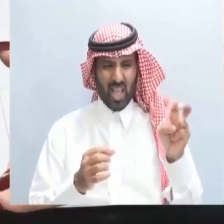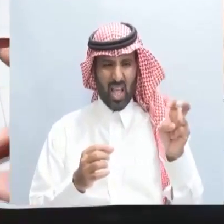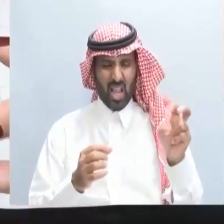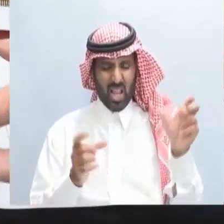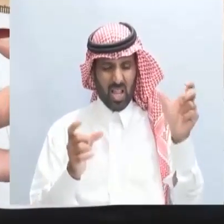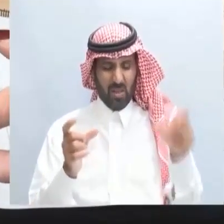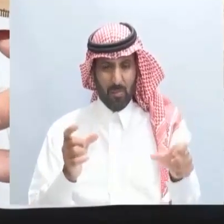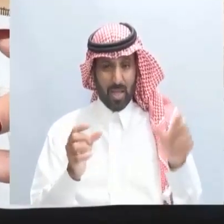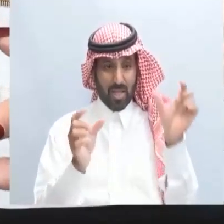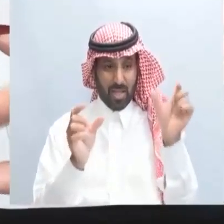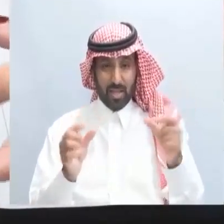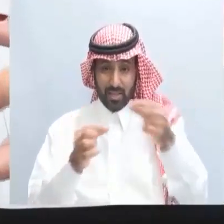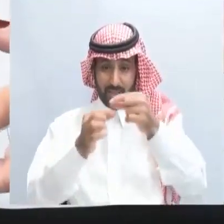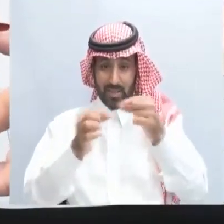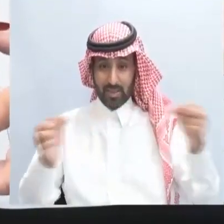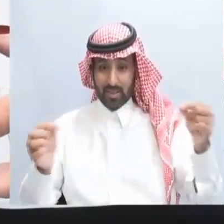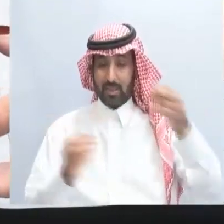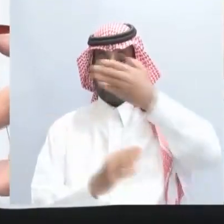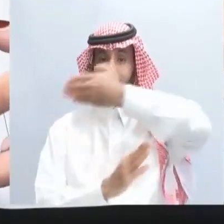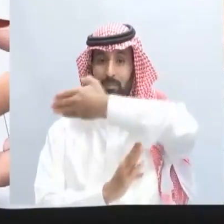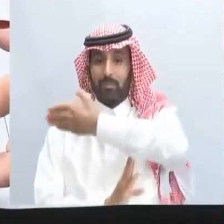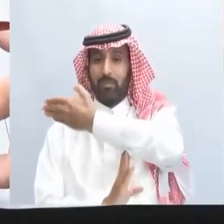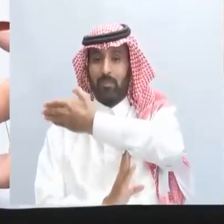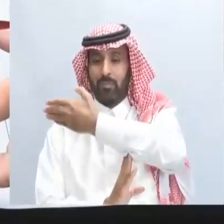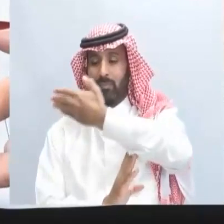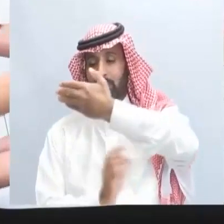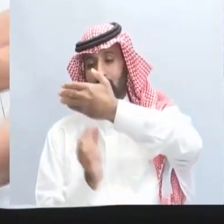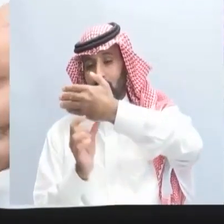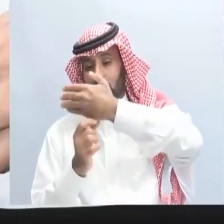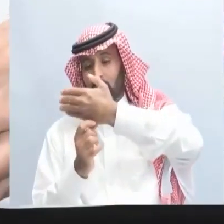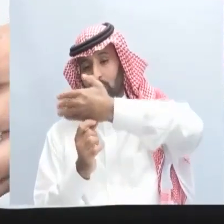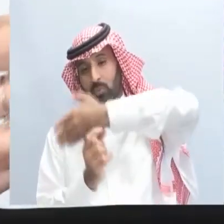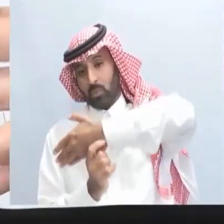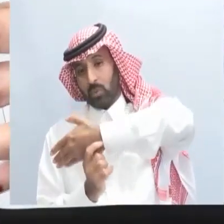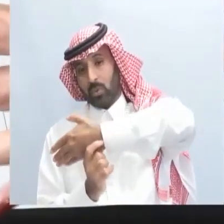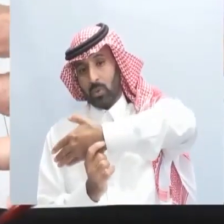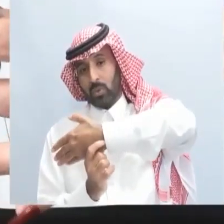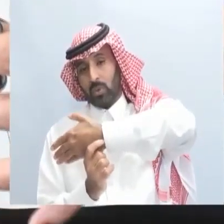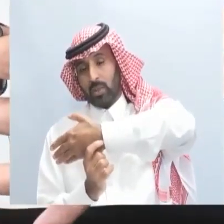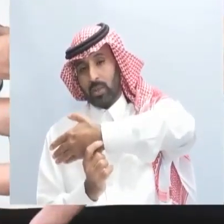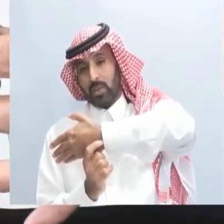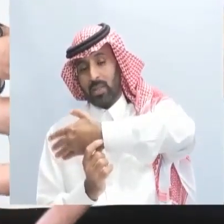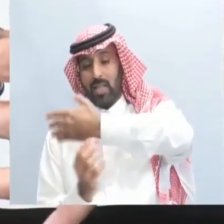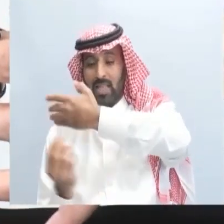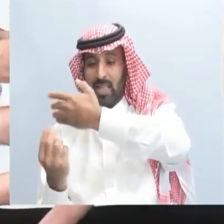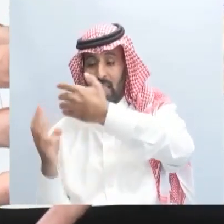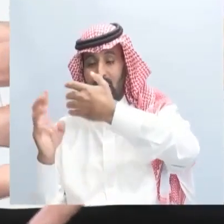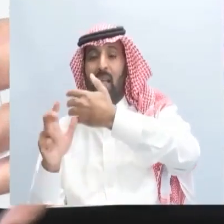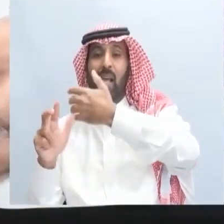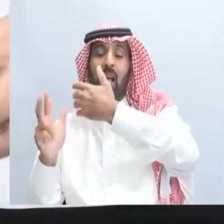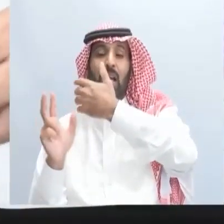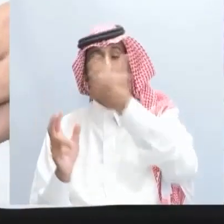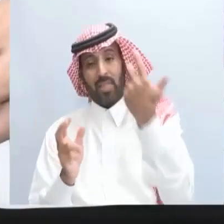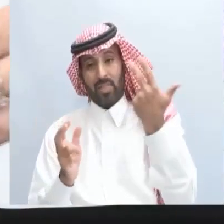لاحظ الان انا ساقوم بتغيير لاحظ هذه الان غير متزنه ساقوم بتثبيت الثقل 80 على نقطه